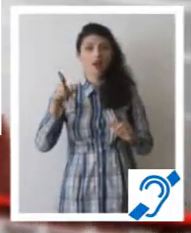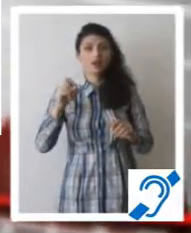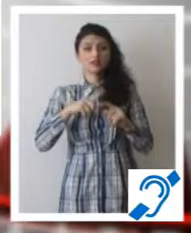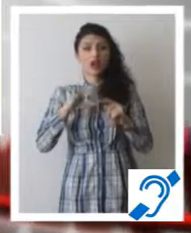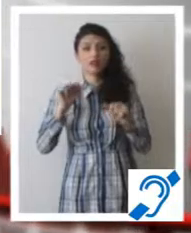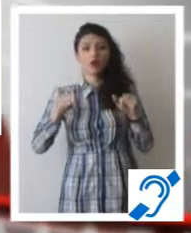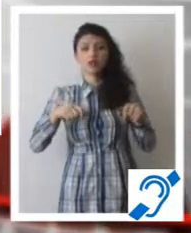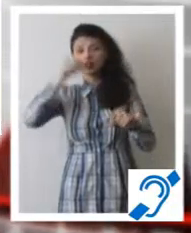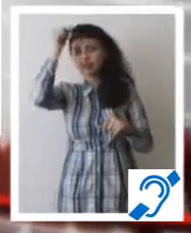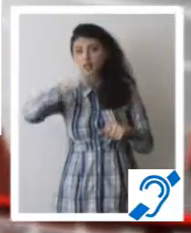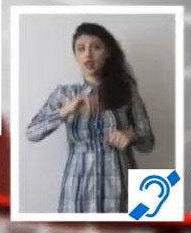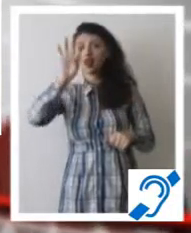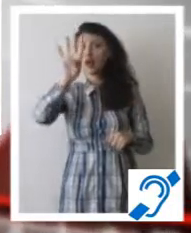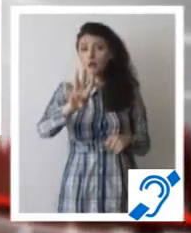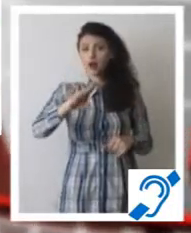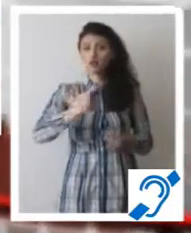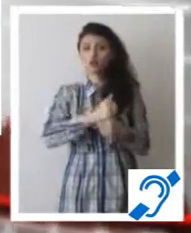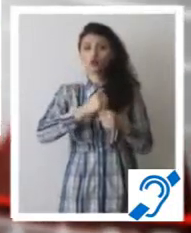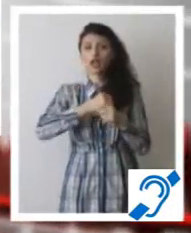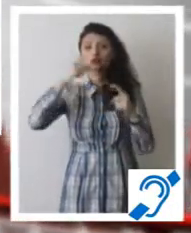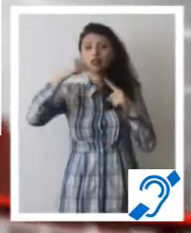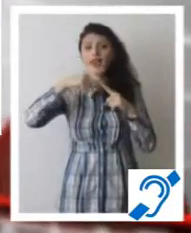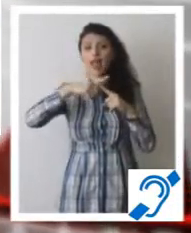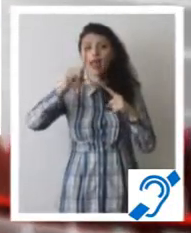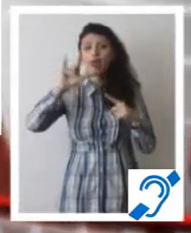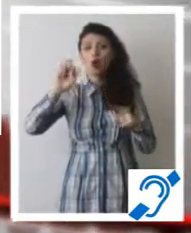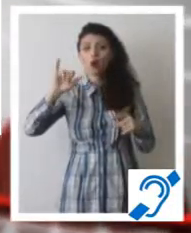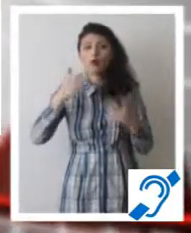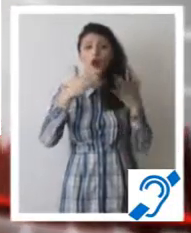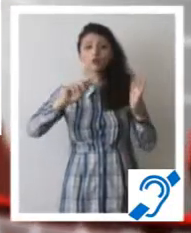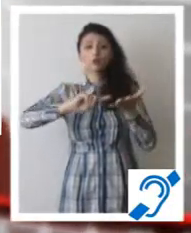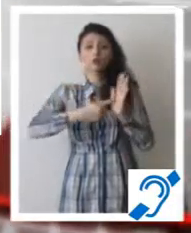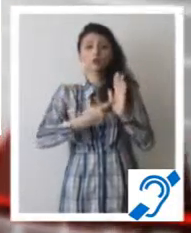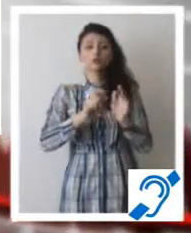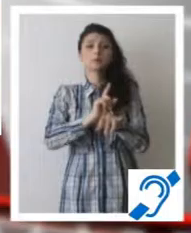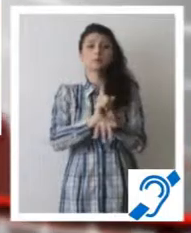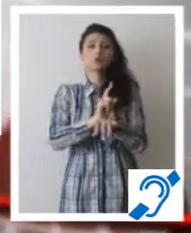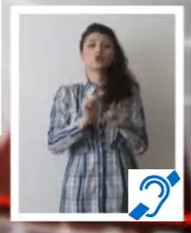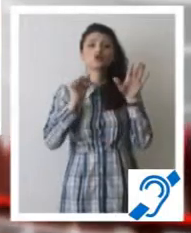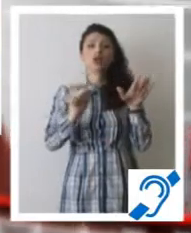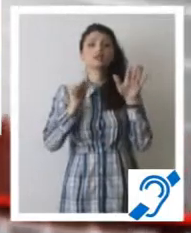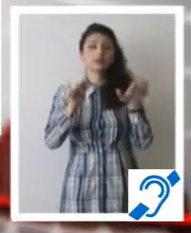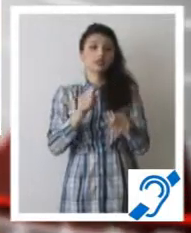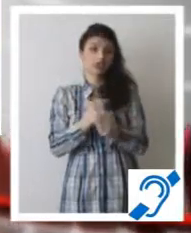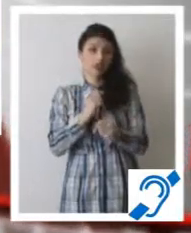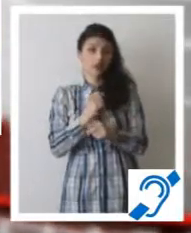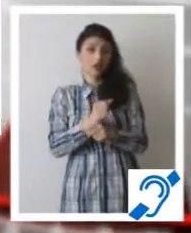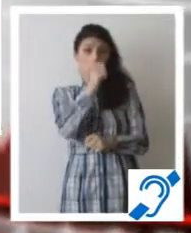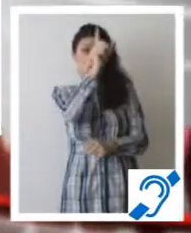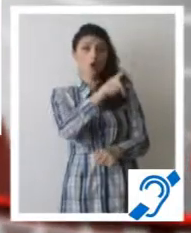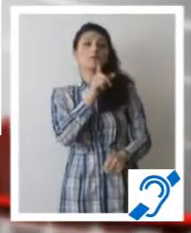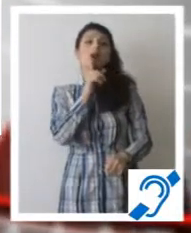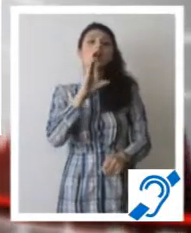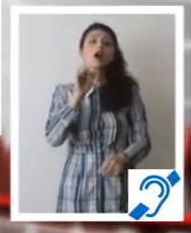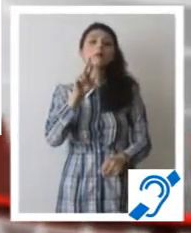liderul la zi din Liga a 4-a din județul Teleorman, a reușit să deschidă scorul în minutul 16, prin căpățână, pentru ca Georgian Genaru